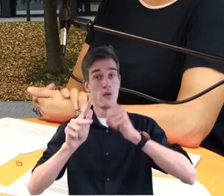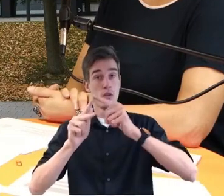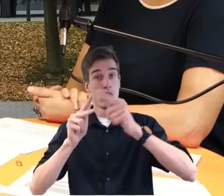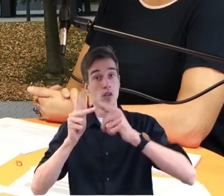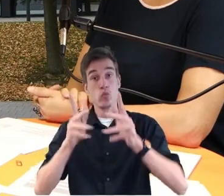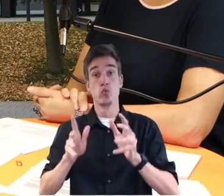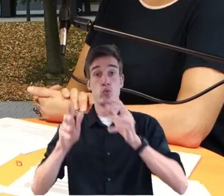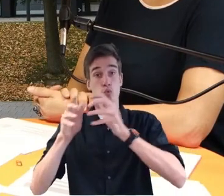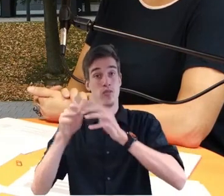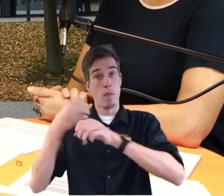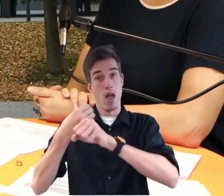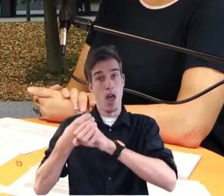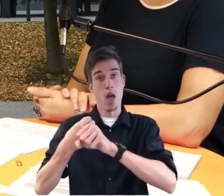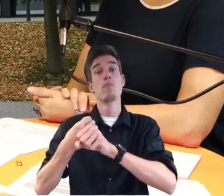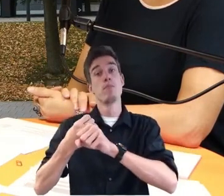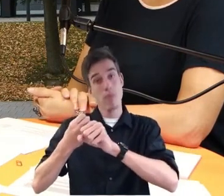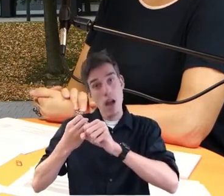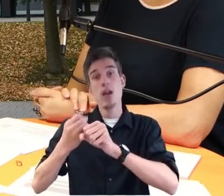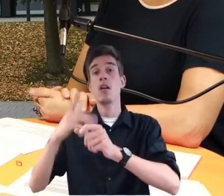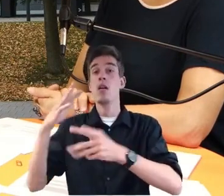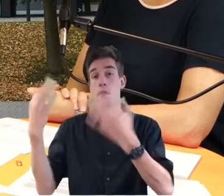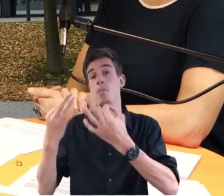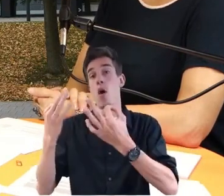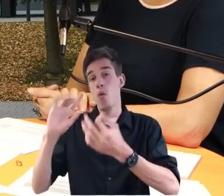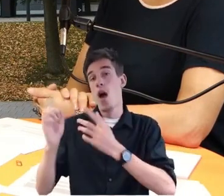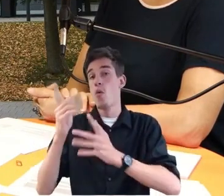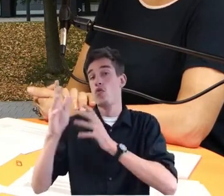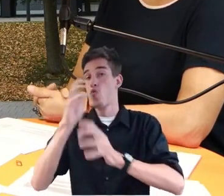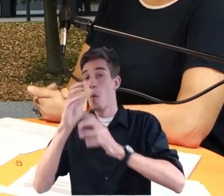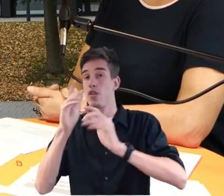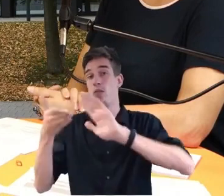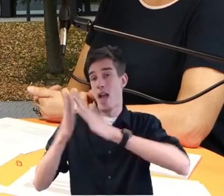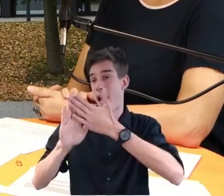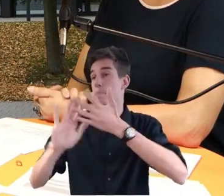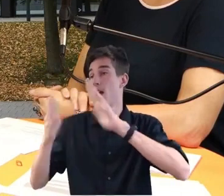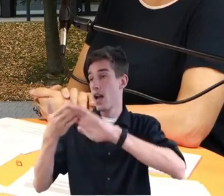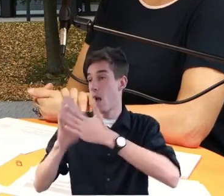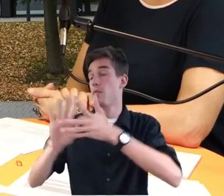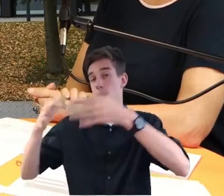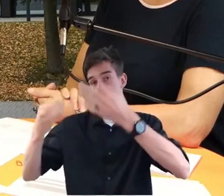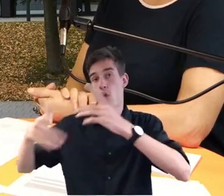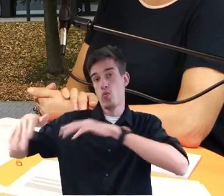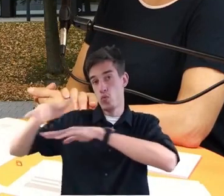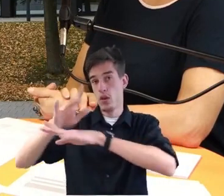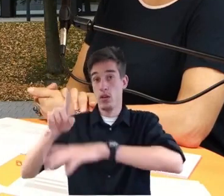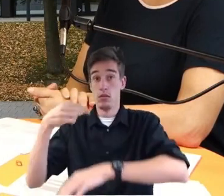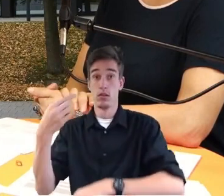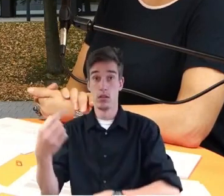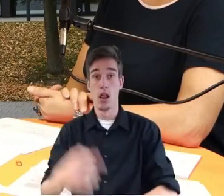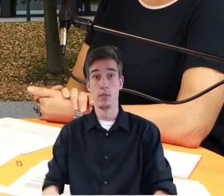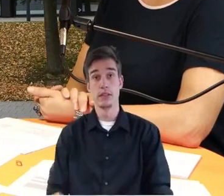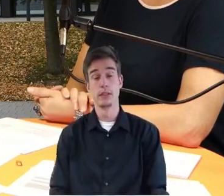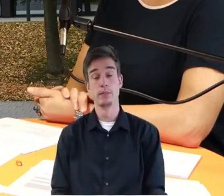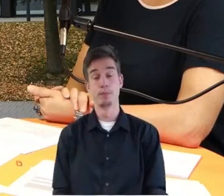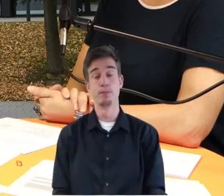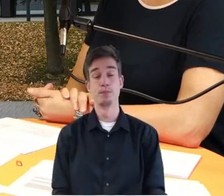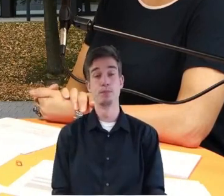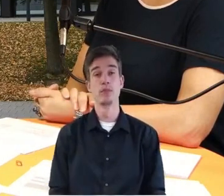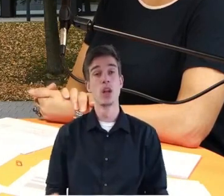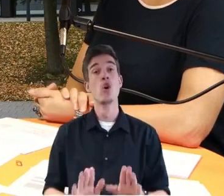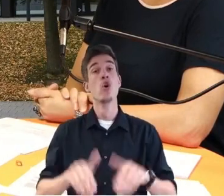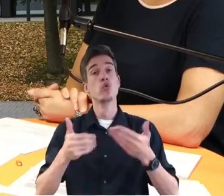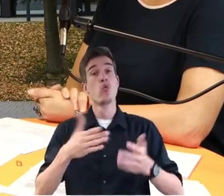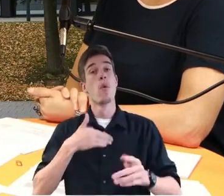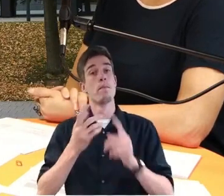agieren dann müssen die natürlich untereinander sich auch abstimmen und sind sozusagen selber die außenwelt also das ist eben der ansatz dass wir da